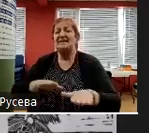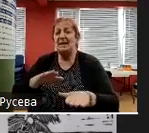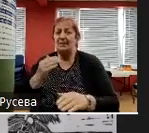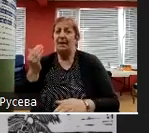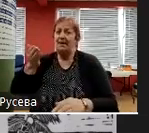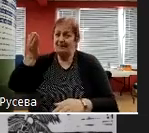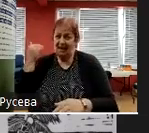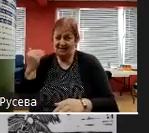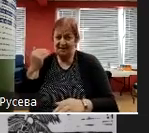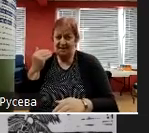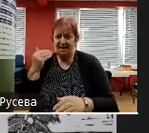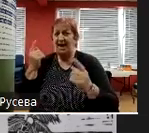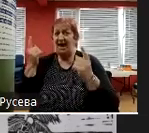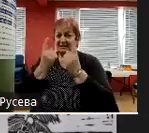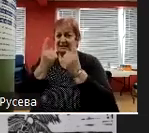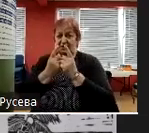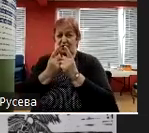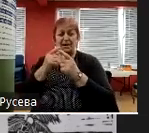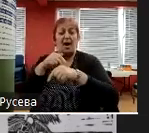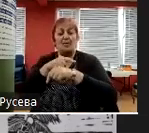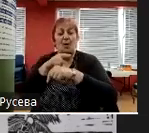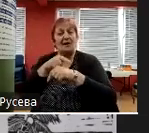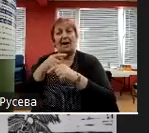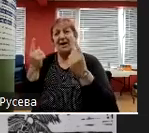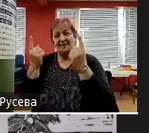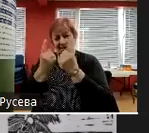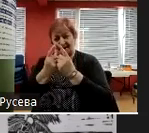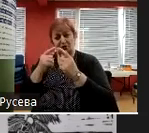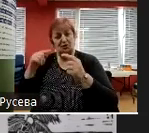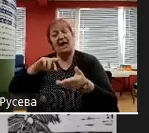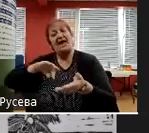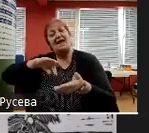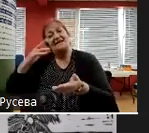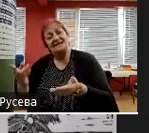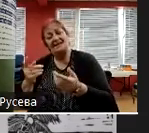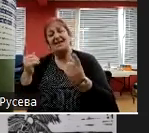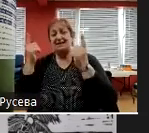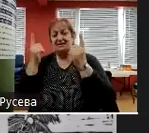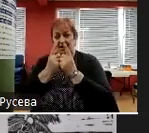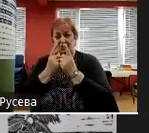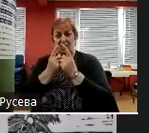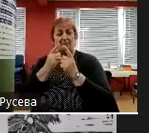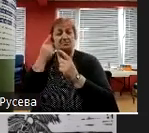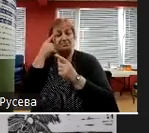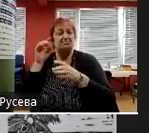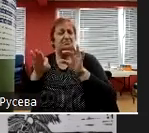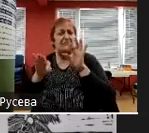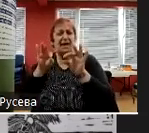Преди срещата, по време на срещата и след срещата, да се прецени.